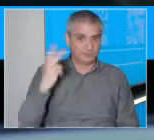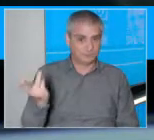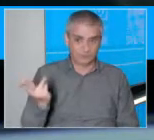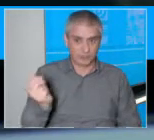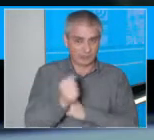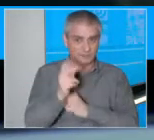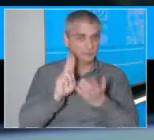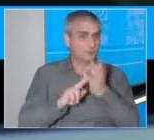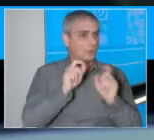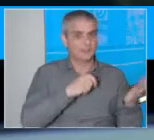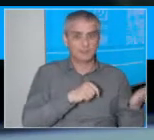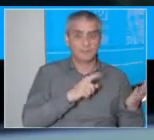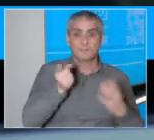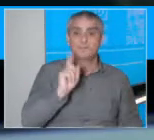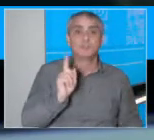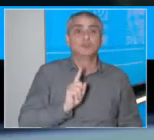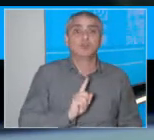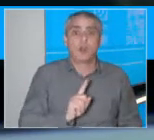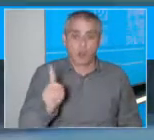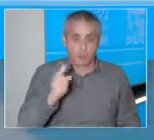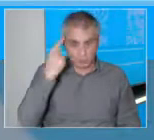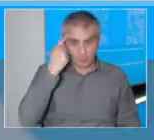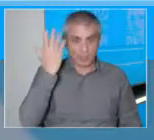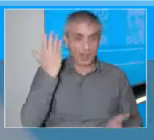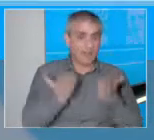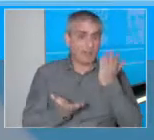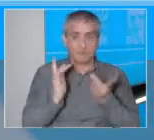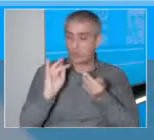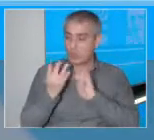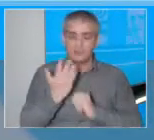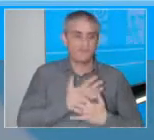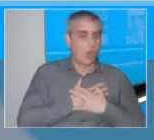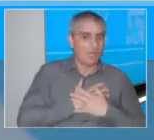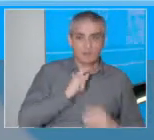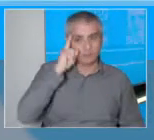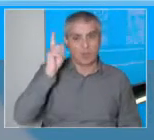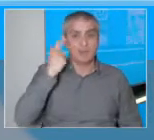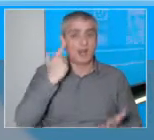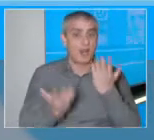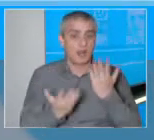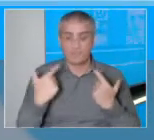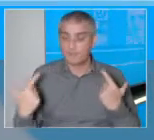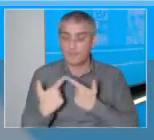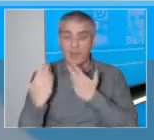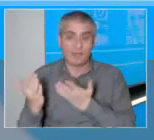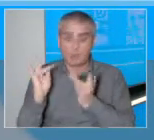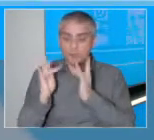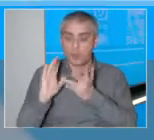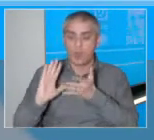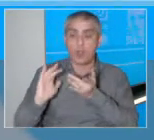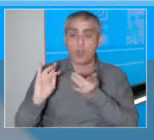על זה לחקר בזכויות אזרחים. הבעיה היא של מי שלא יודע להבחין בין אויב לאוהב, מי שלא יודע להבחין בין מלחמה מול